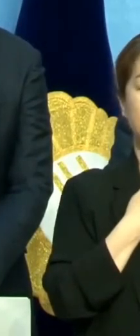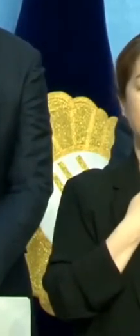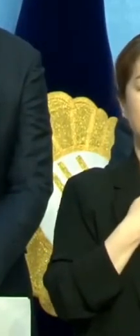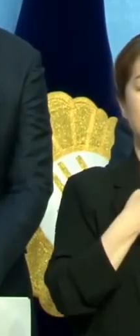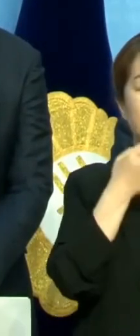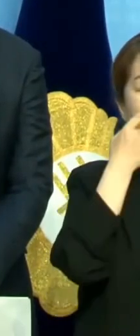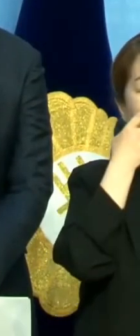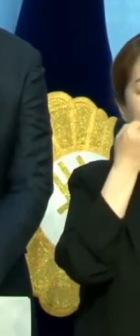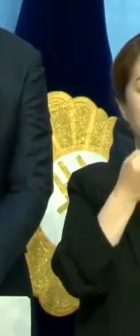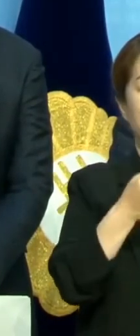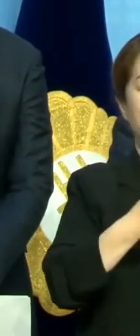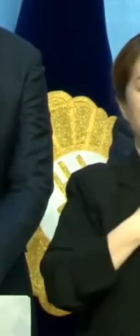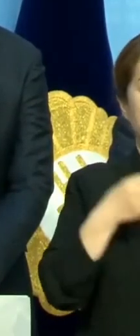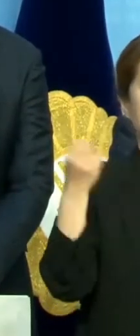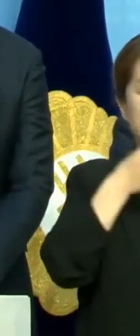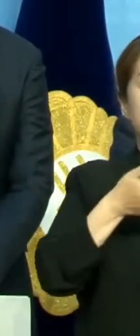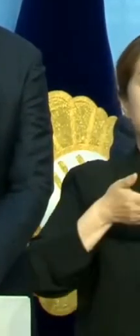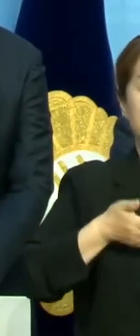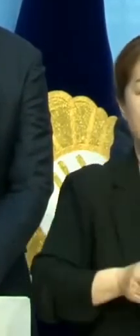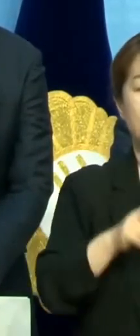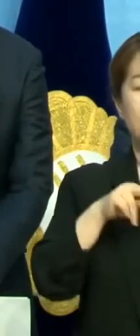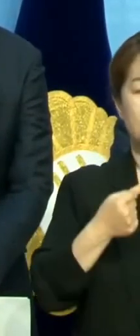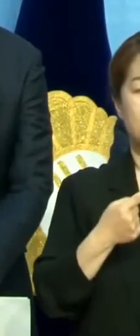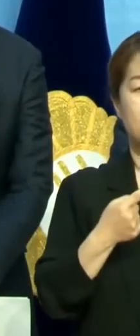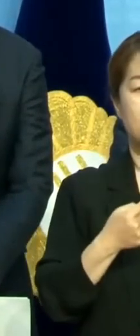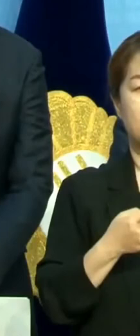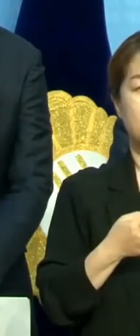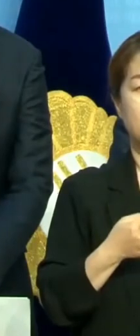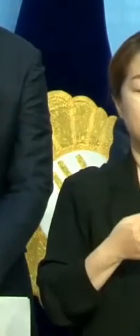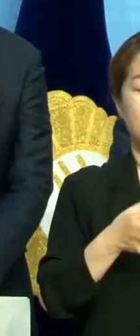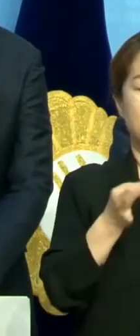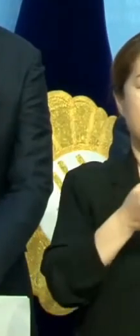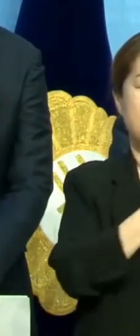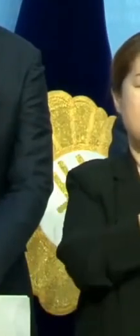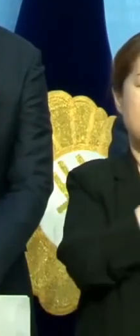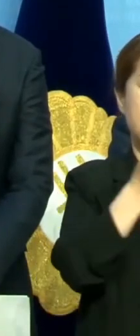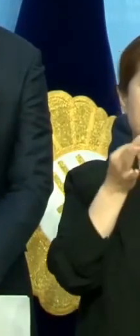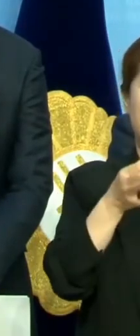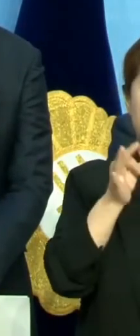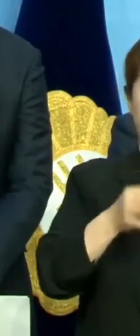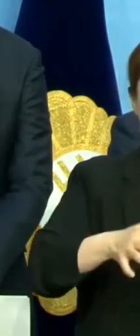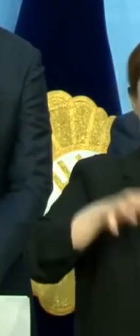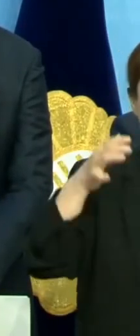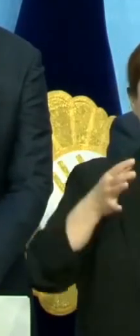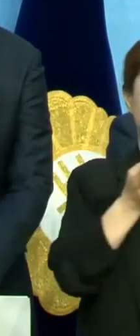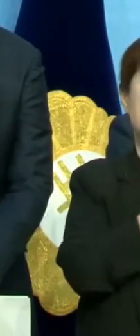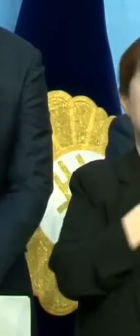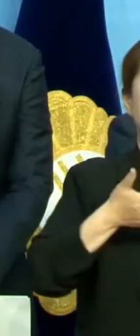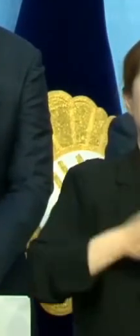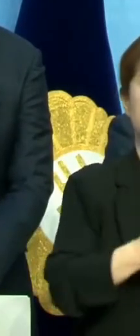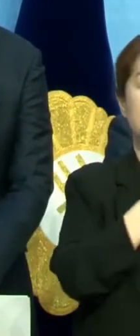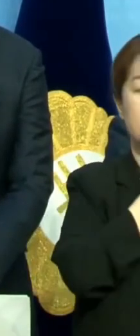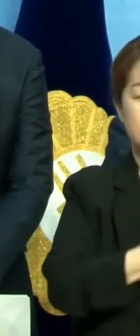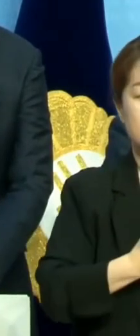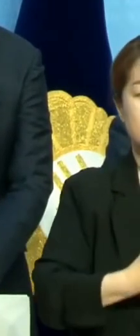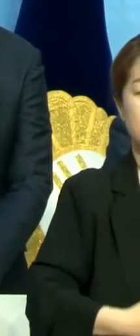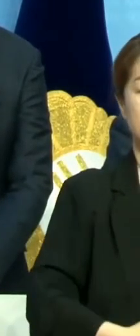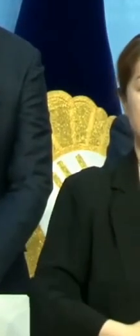엄마 나는 다시 태어나면 또 엄마는 부잣집에 태어나고 싶어.